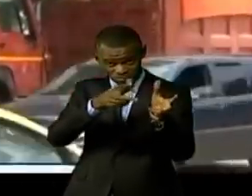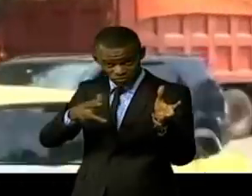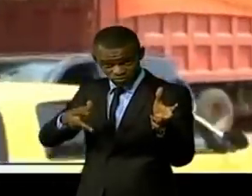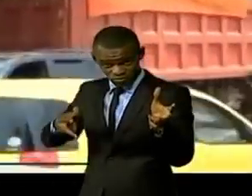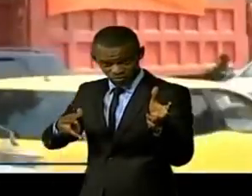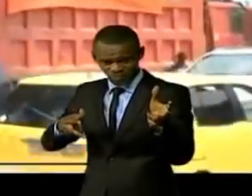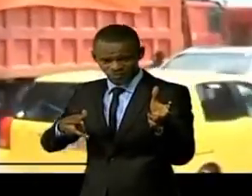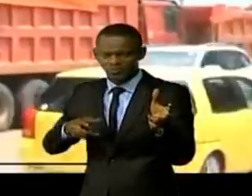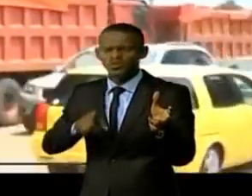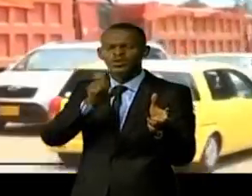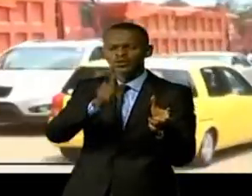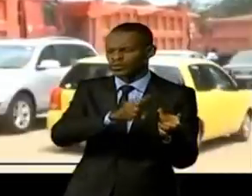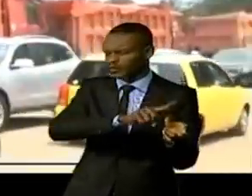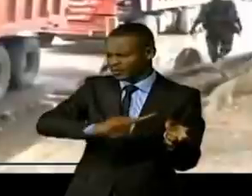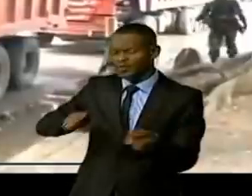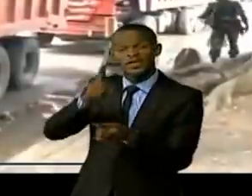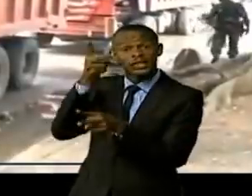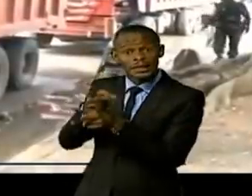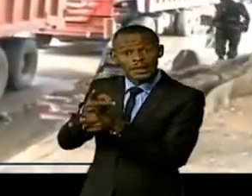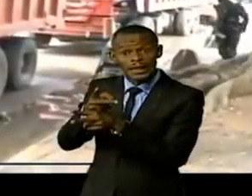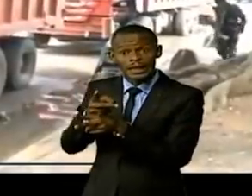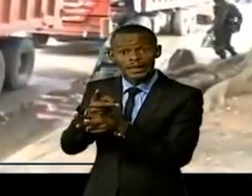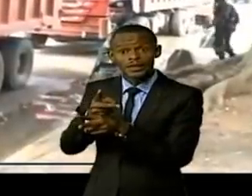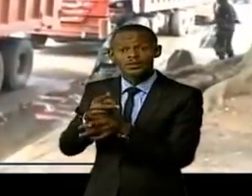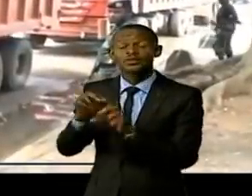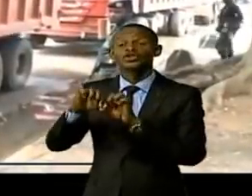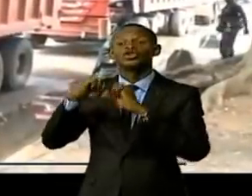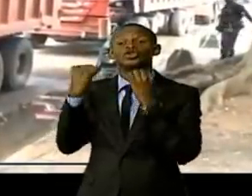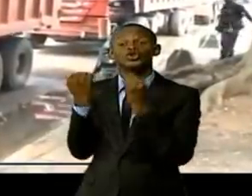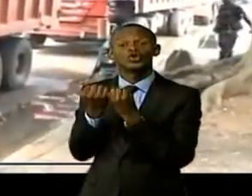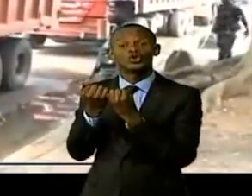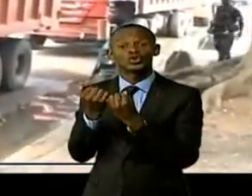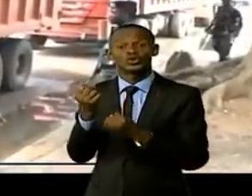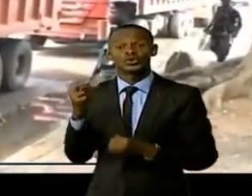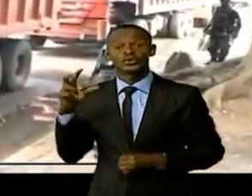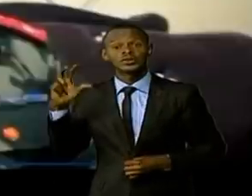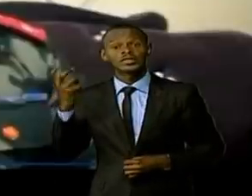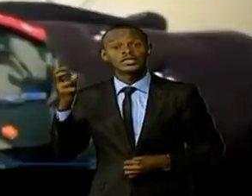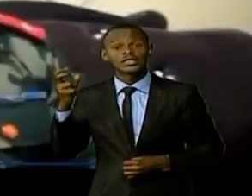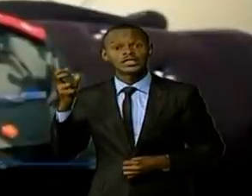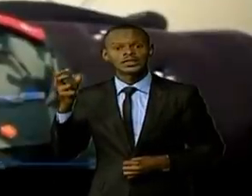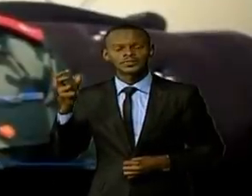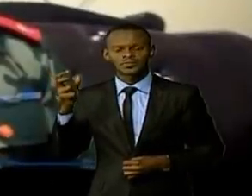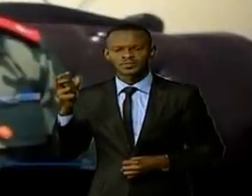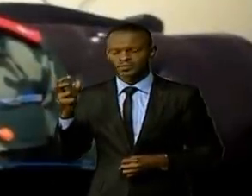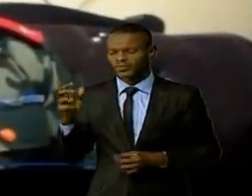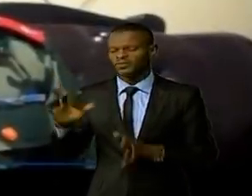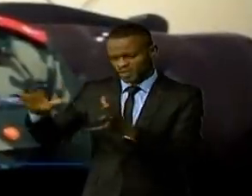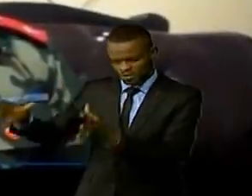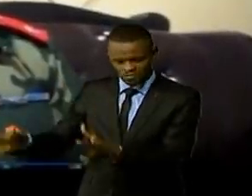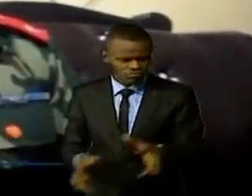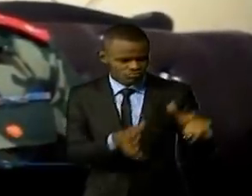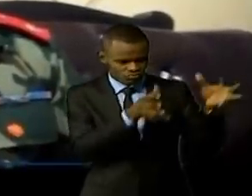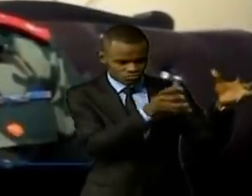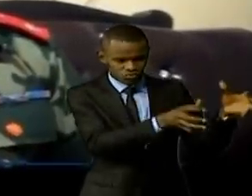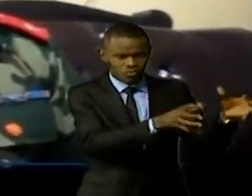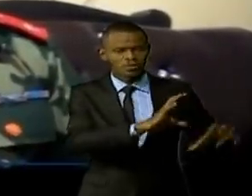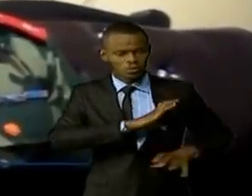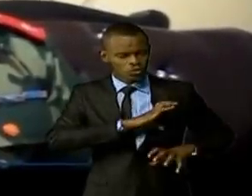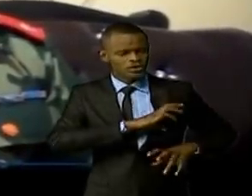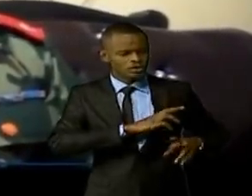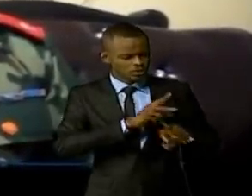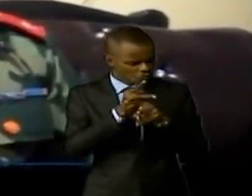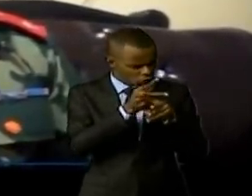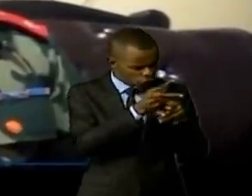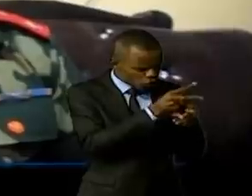gardé à la Gécamine pour raison d'enquête, s'y trouve à l'instant devant l'auditorat militaire. Et dans mon cabinet, je crois que je passerai un bon bout de